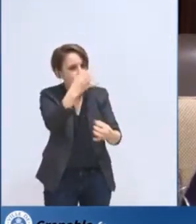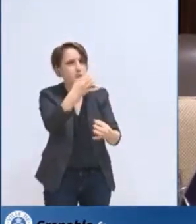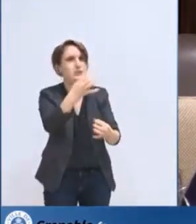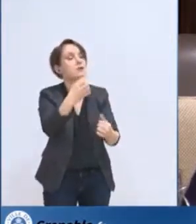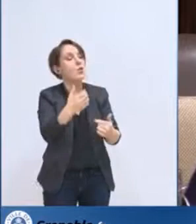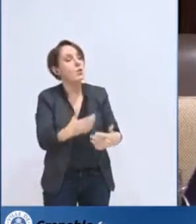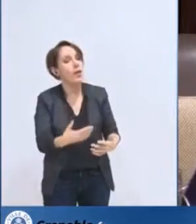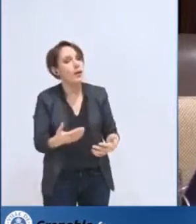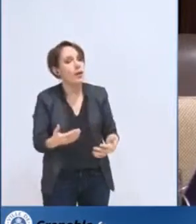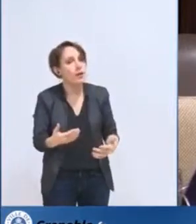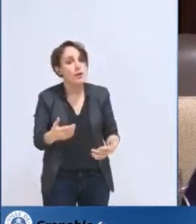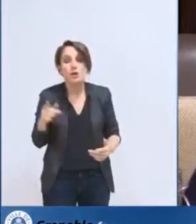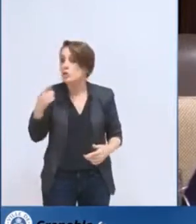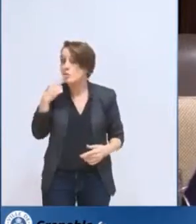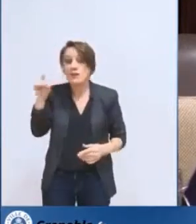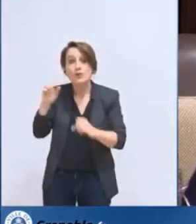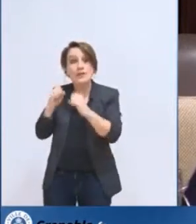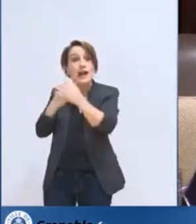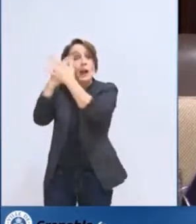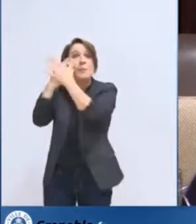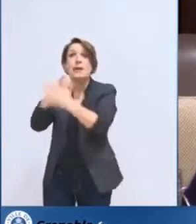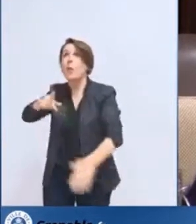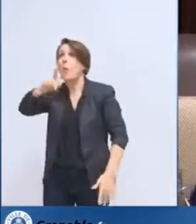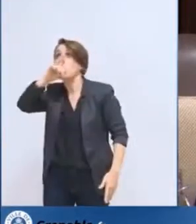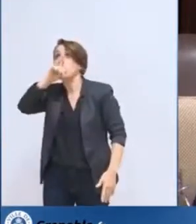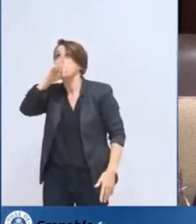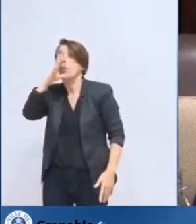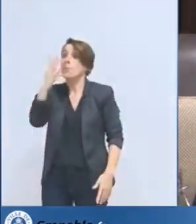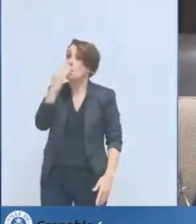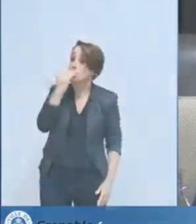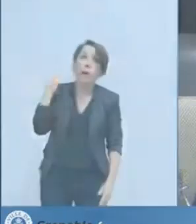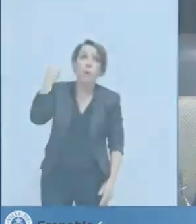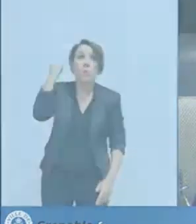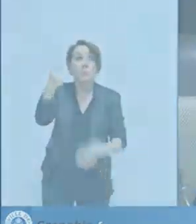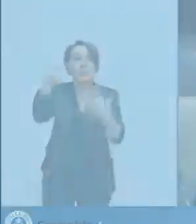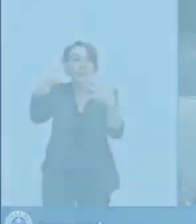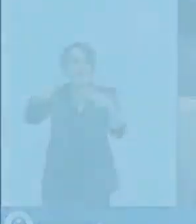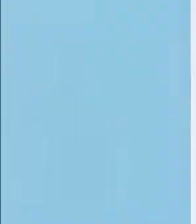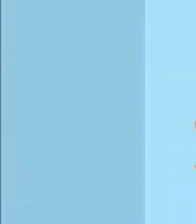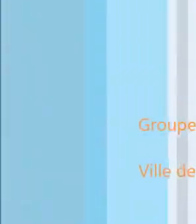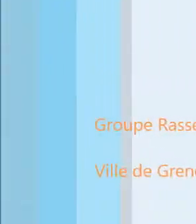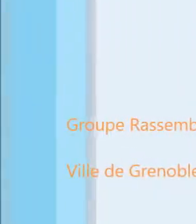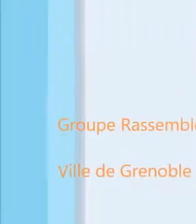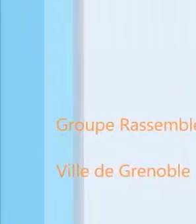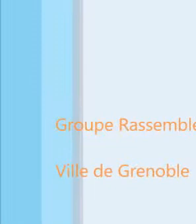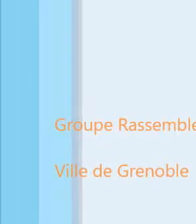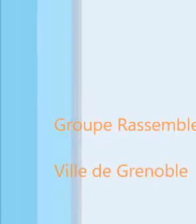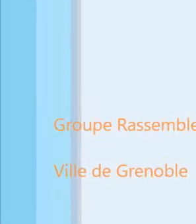Donc la métro n'est pas restée 18 mois dans le silence le plus complet.